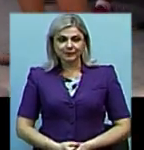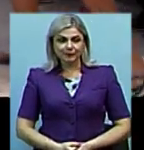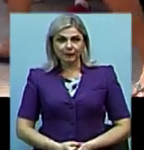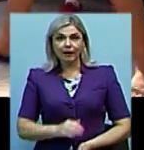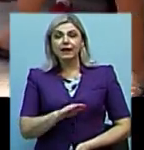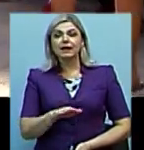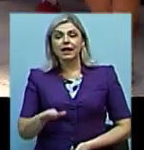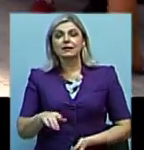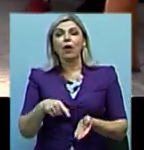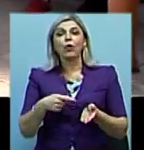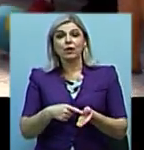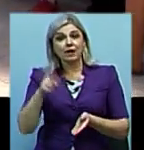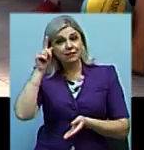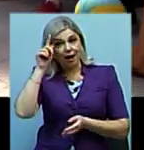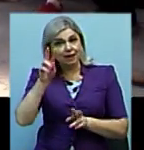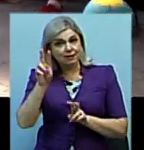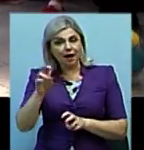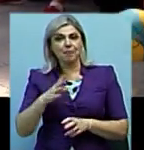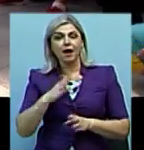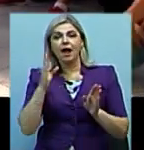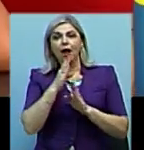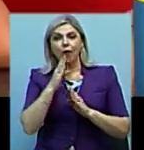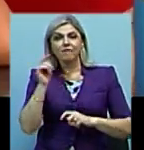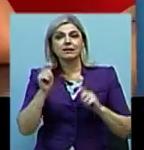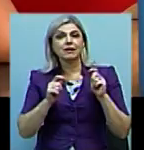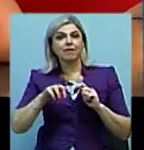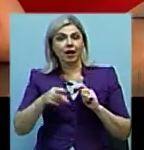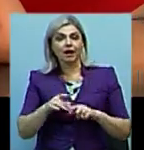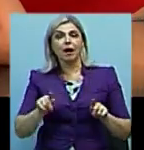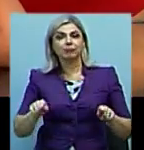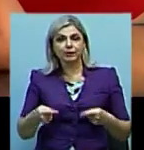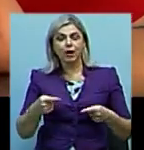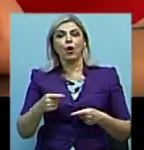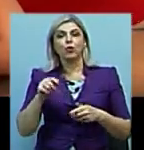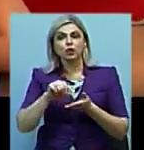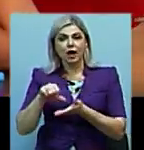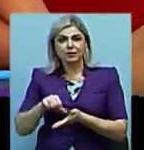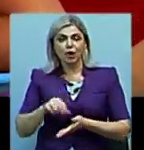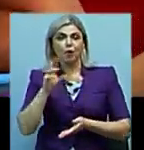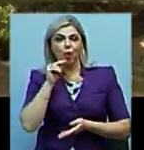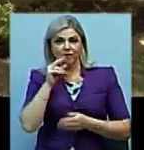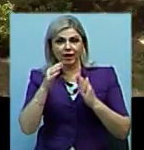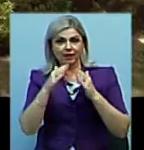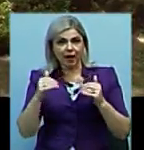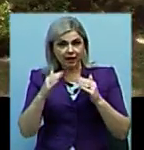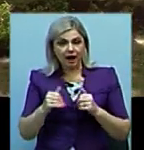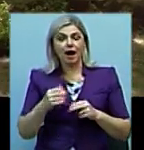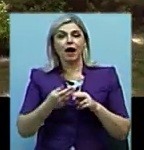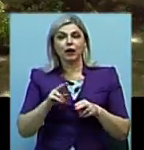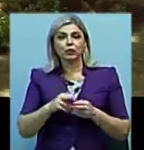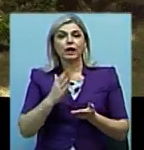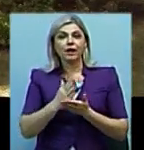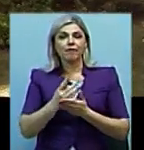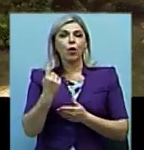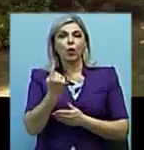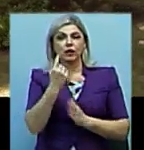У дитячому містечку Казка відбувся екофестиваль. Організували його учасники мовного табору «Меско-2018», який є одним з